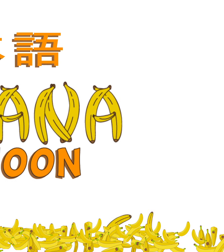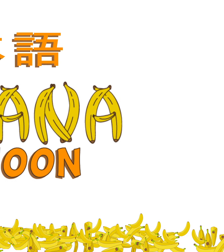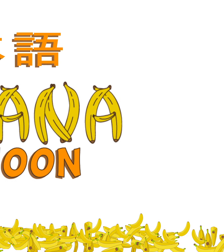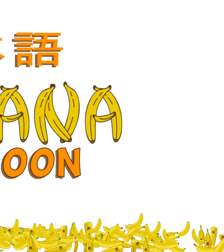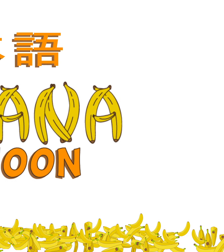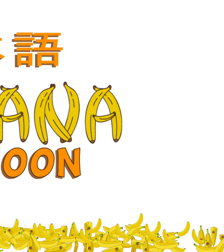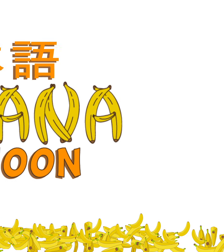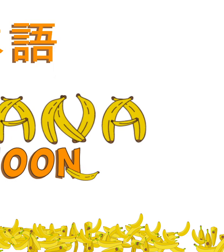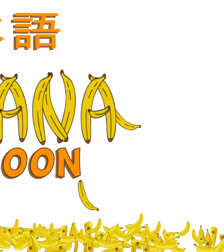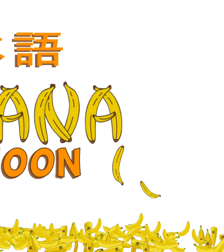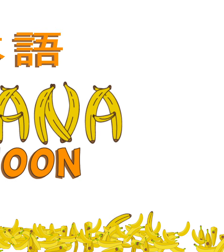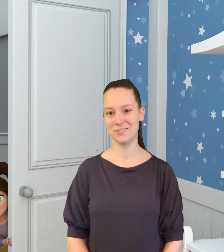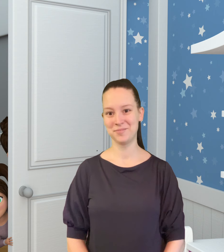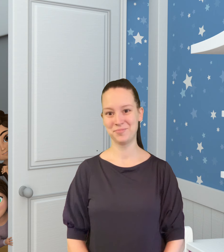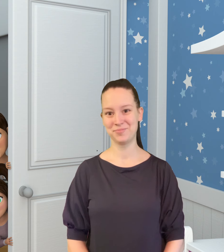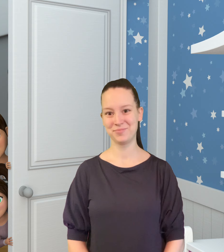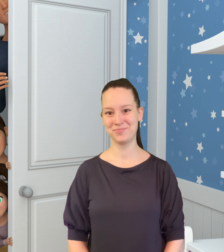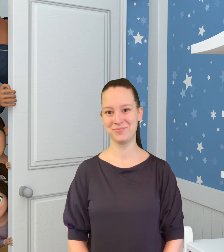バナナ